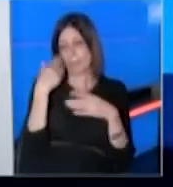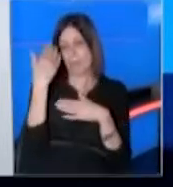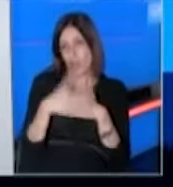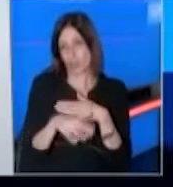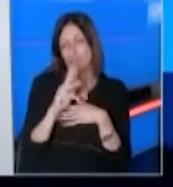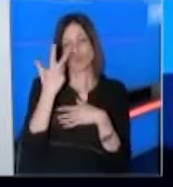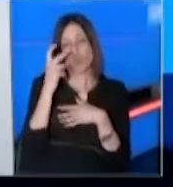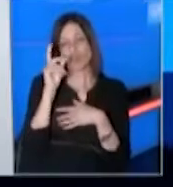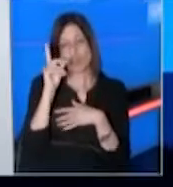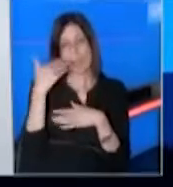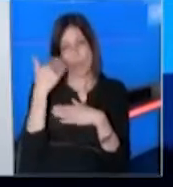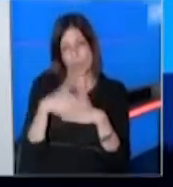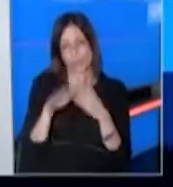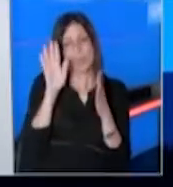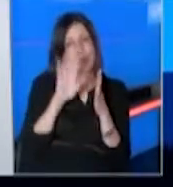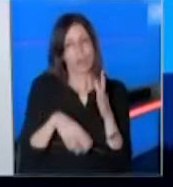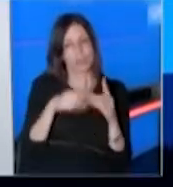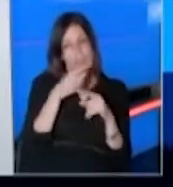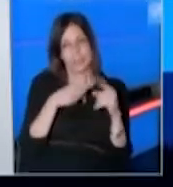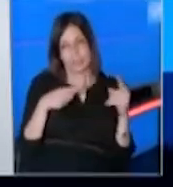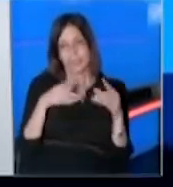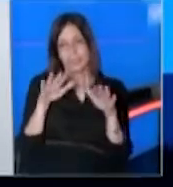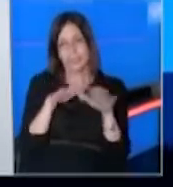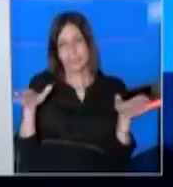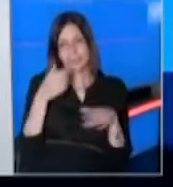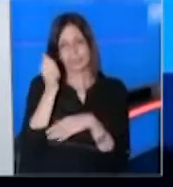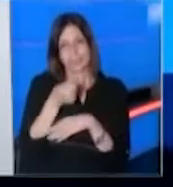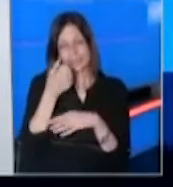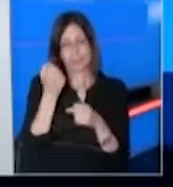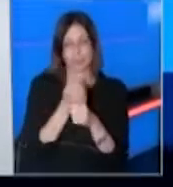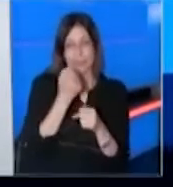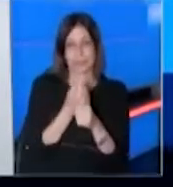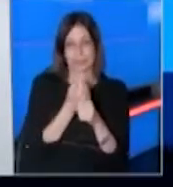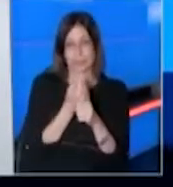נכון ב-30 שנה האחרונות, פחות מחצי מהקרקע החקלאית בכלל מעובדת.